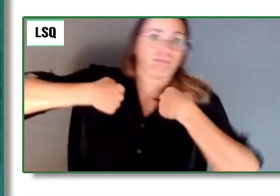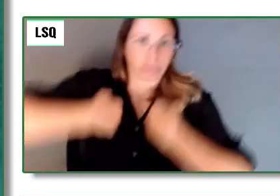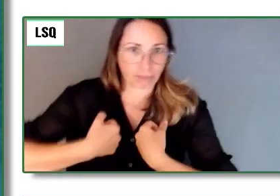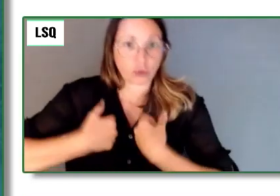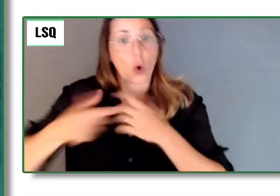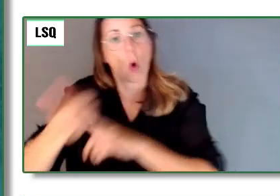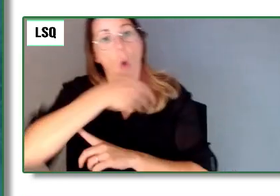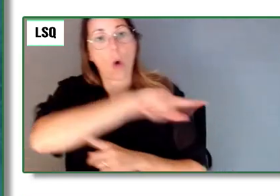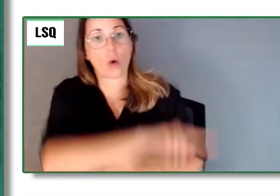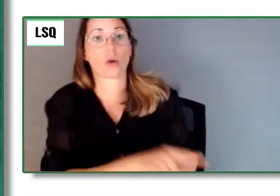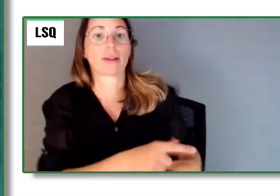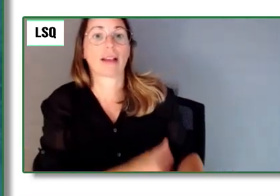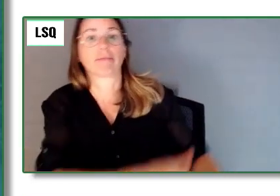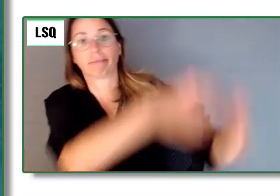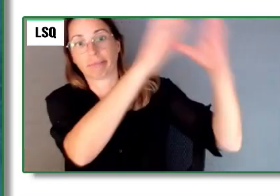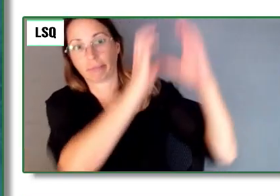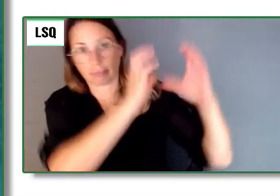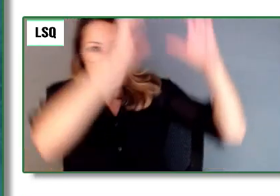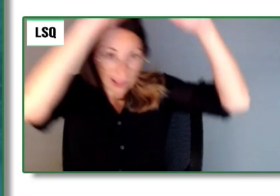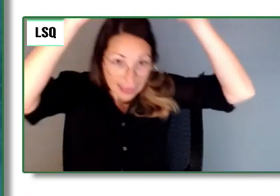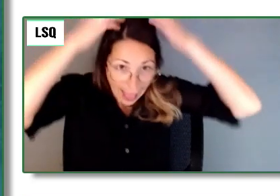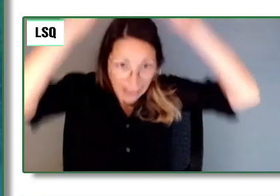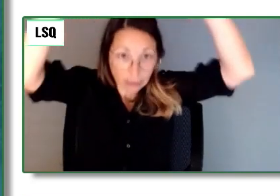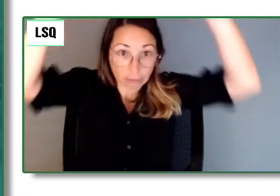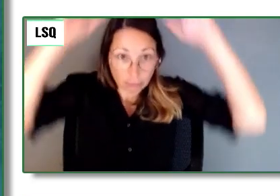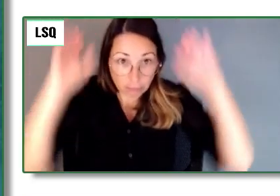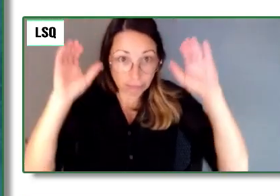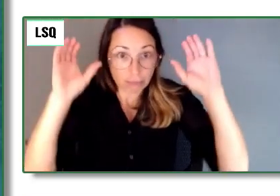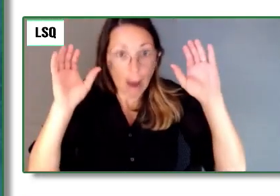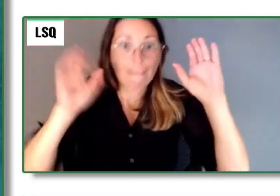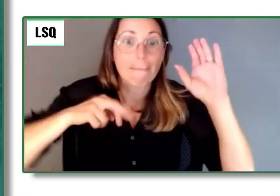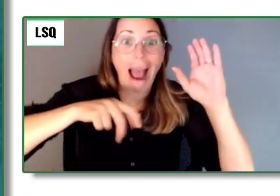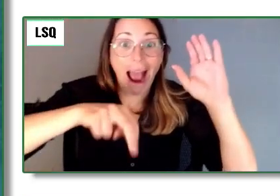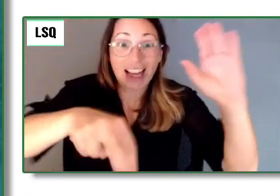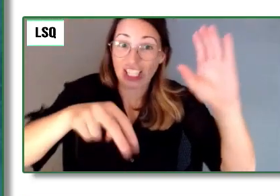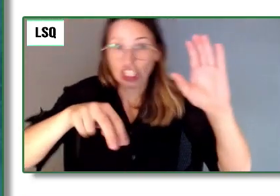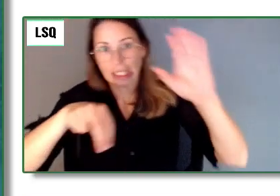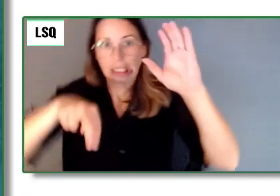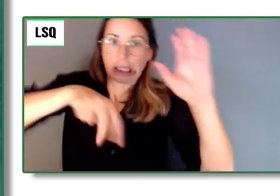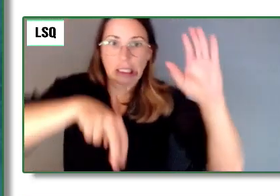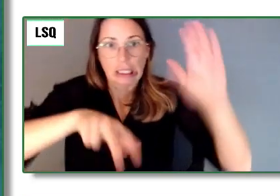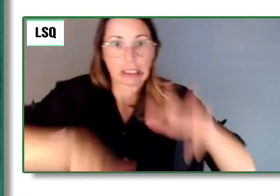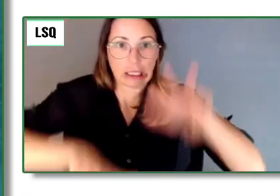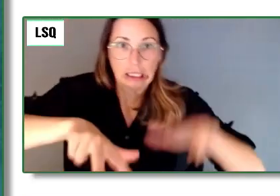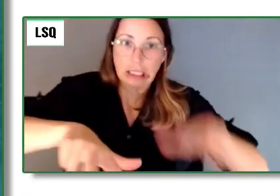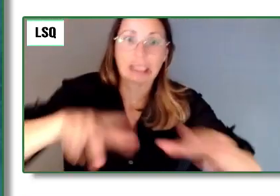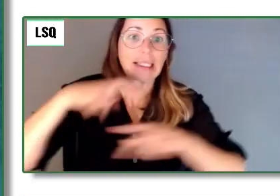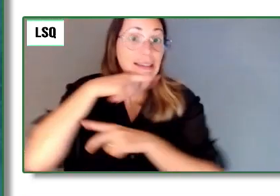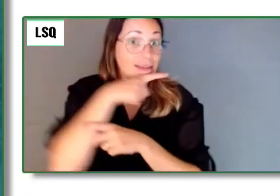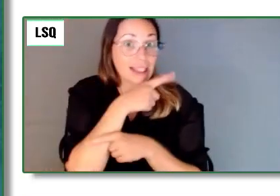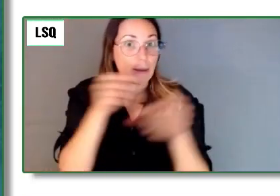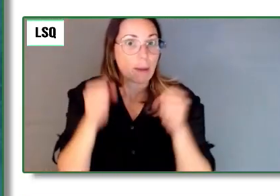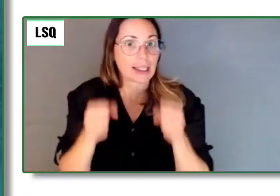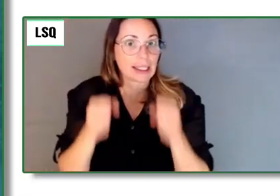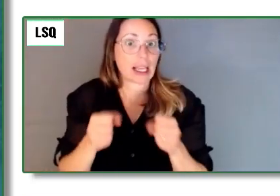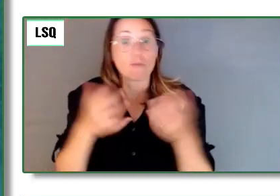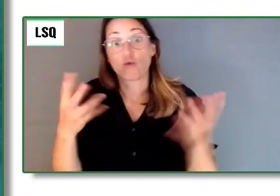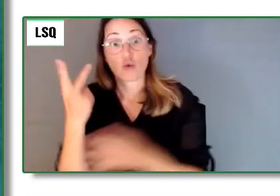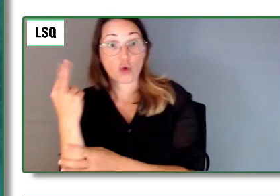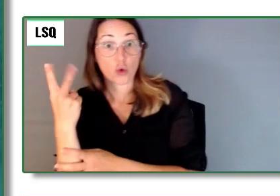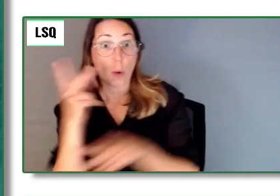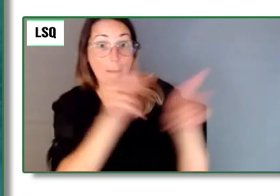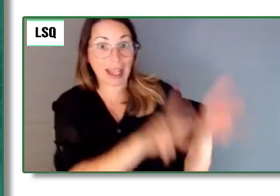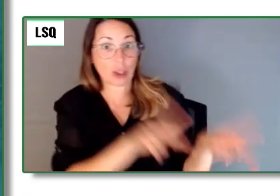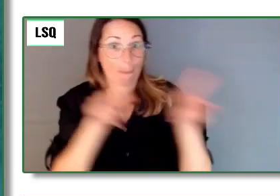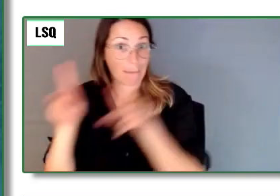le canot et vous portez en même temps l'équipement. Donc, vous avez un canot, deux personnes, vous mettez la personne aveugle en arrière, la personne qui voit en avant et